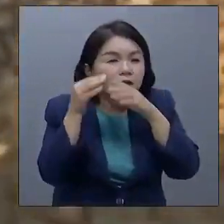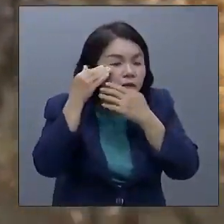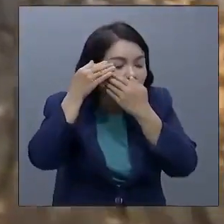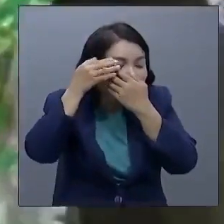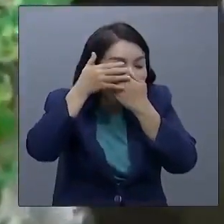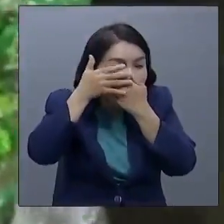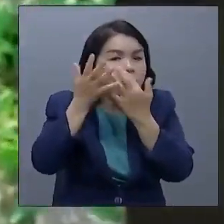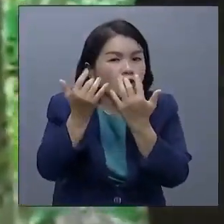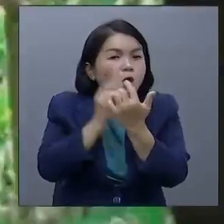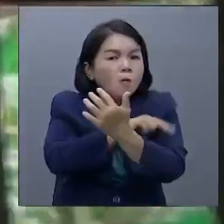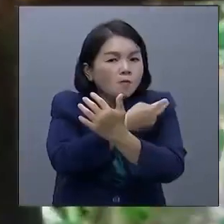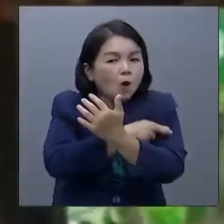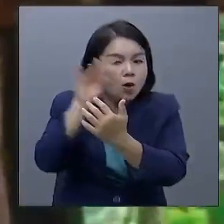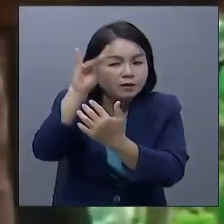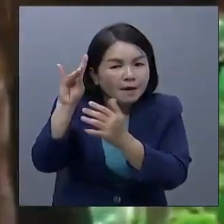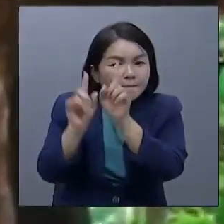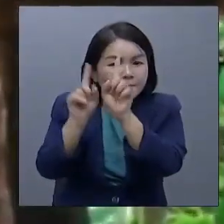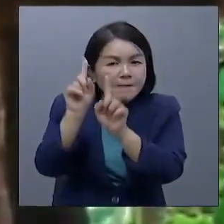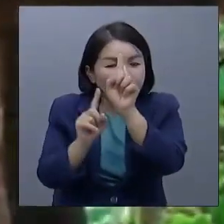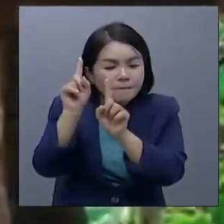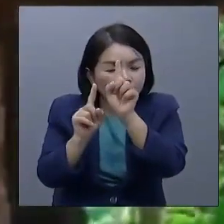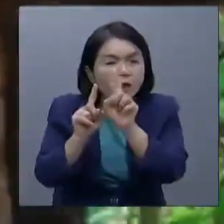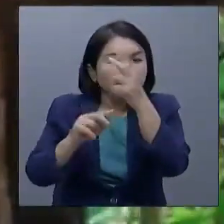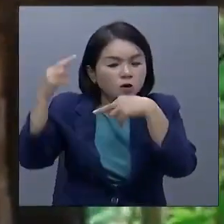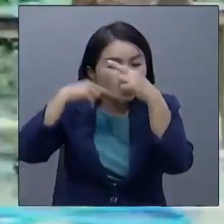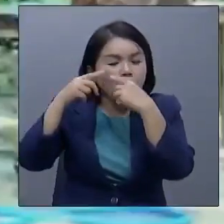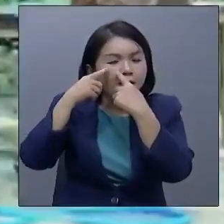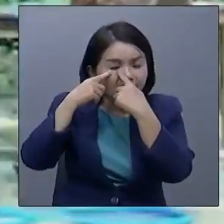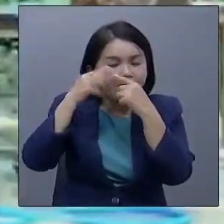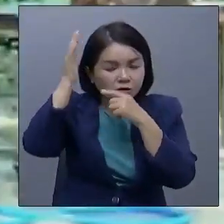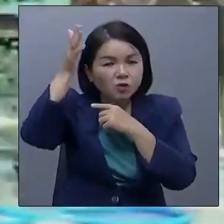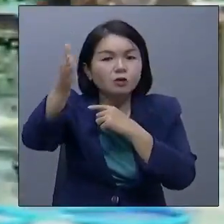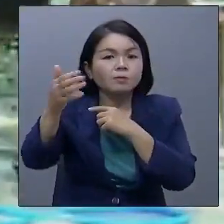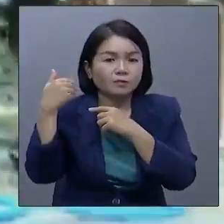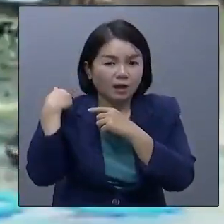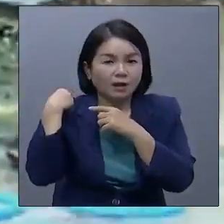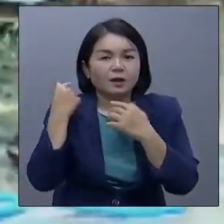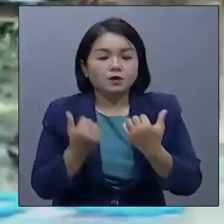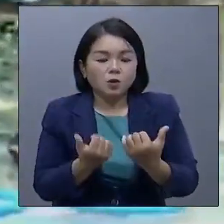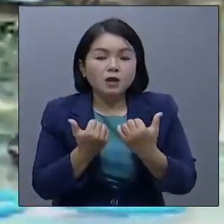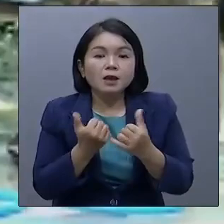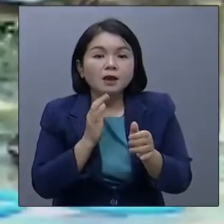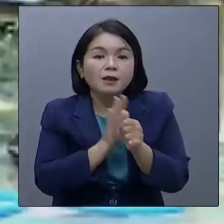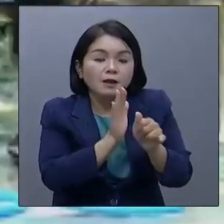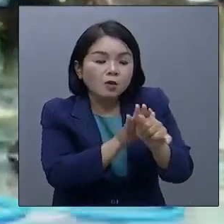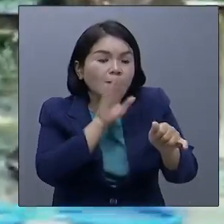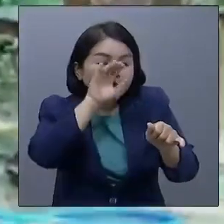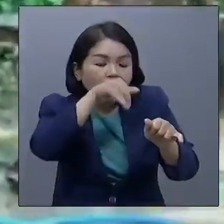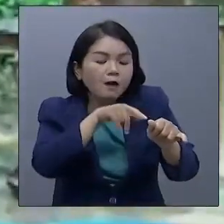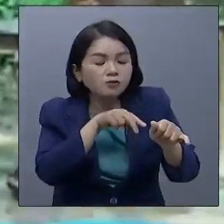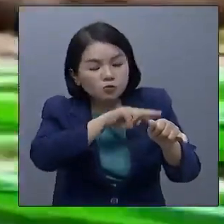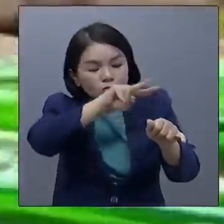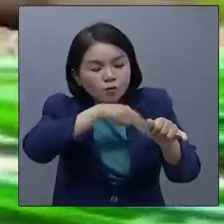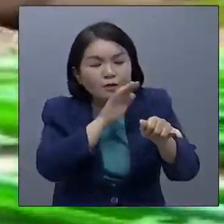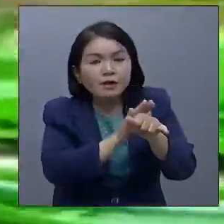ตวแพทย์ก็อยู่ระหว่างการประเมินแล้วก็จะทำการรักษาในลำดับต่อไปนะคะสำหรับการดูแลช้างพลายศักดิ์สุรินทร์สั